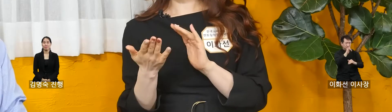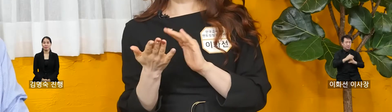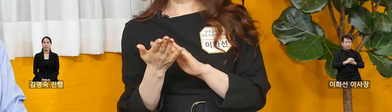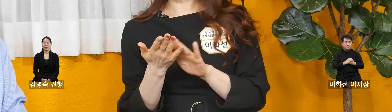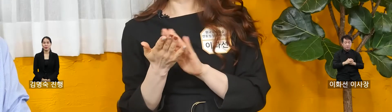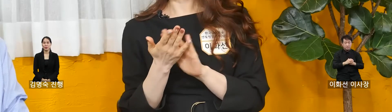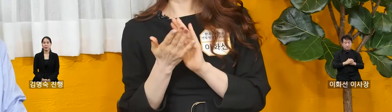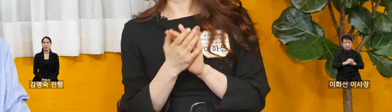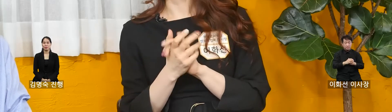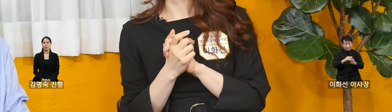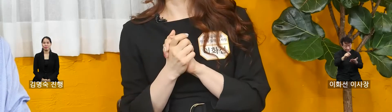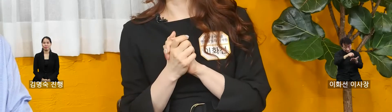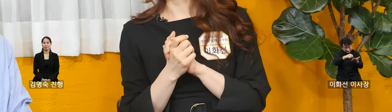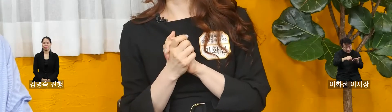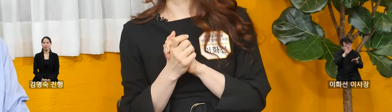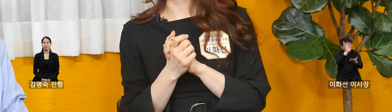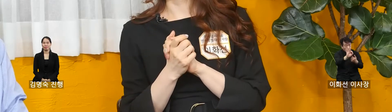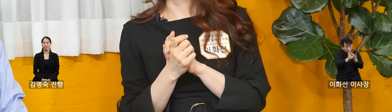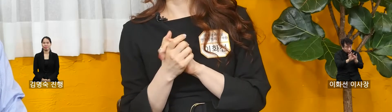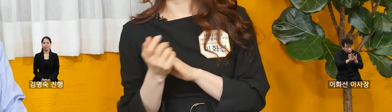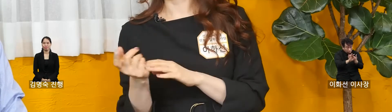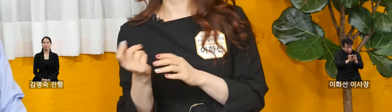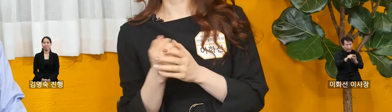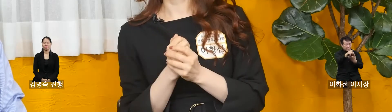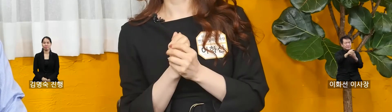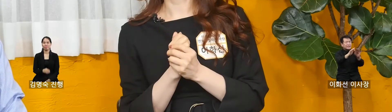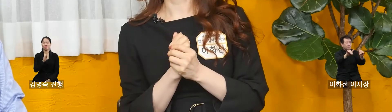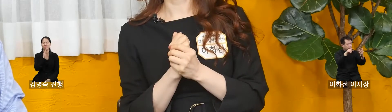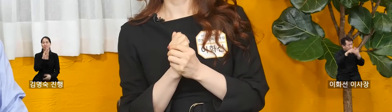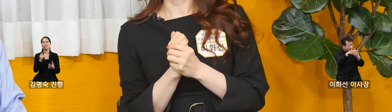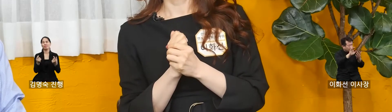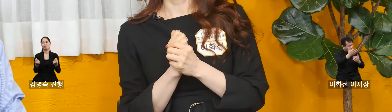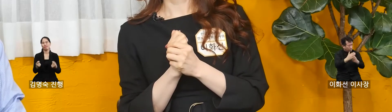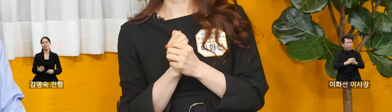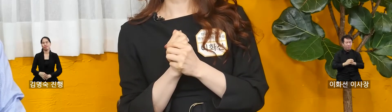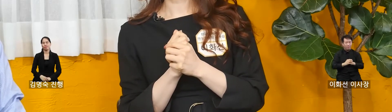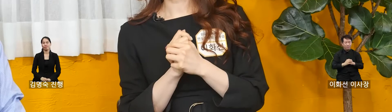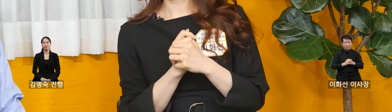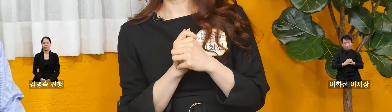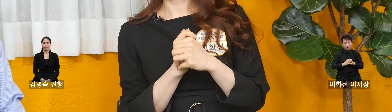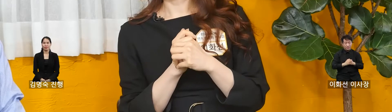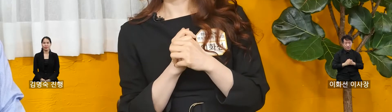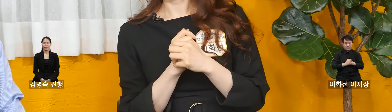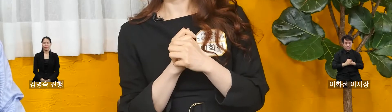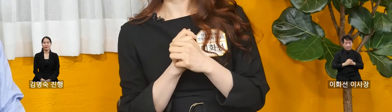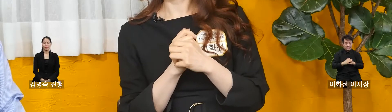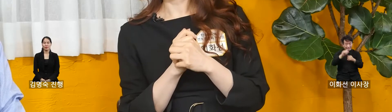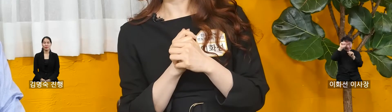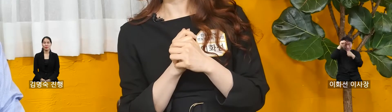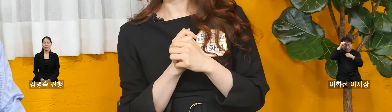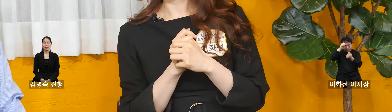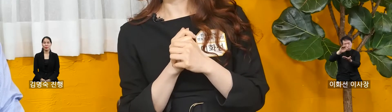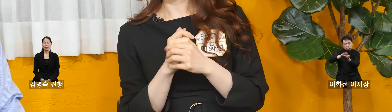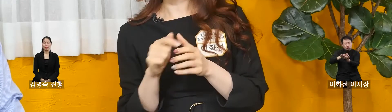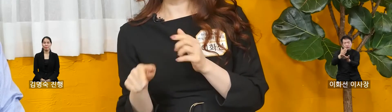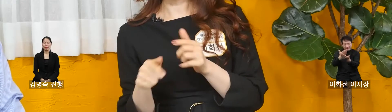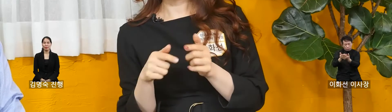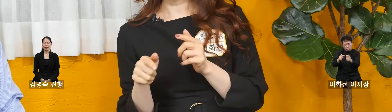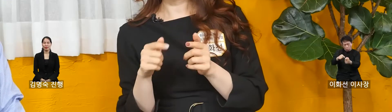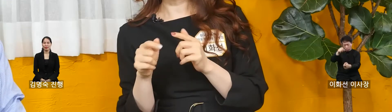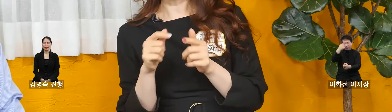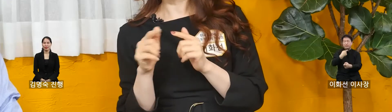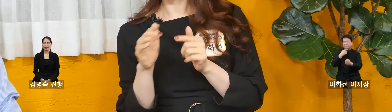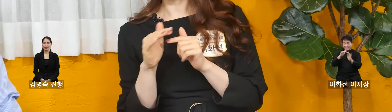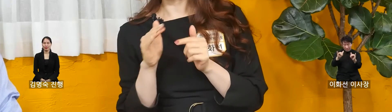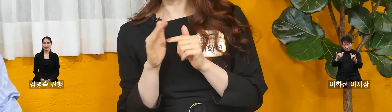그러니까 글씨를 보면 그 사람이 보여요. 그 구두 수선을 오래 하셨던 분들은 왜